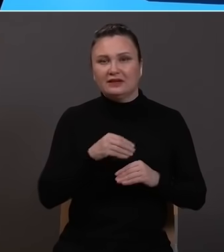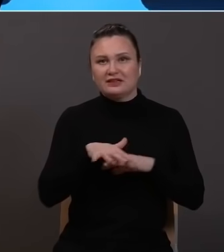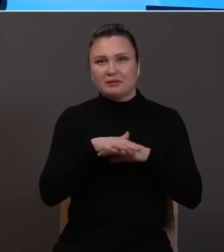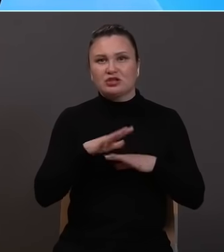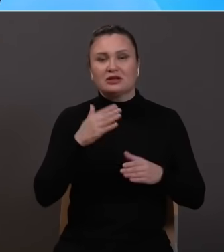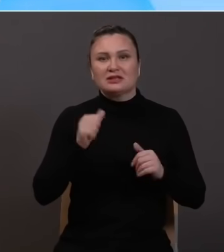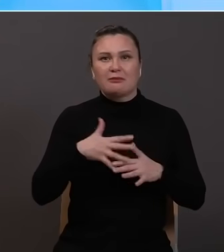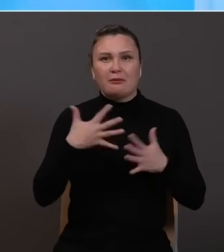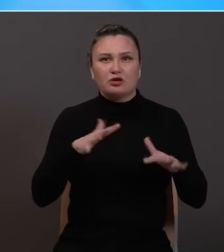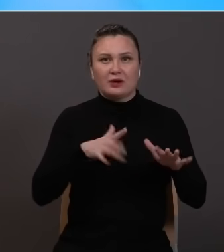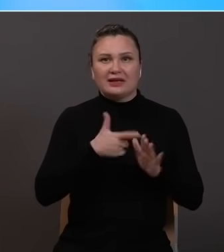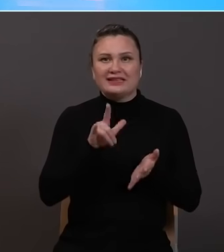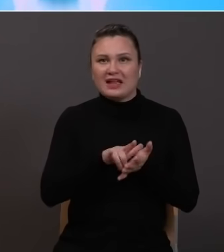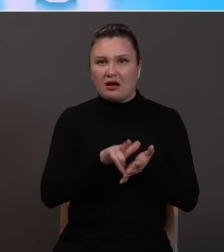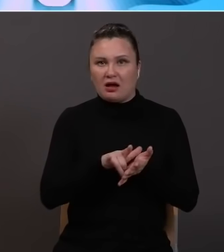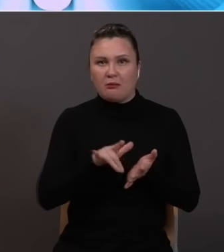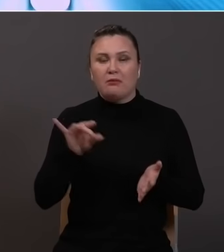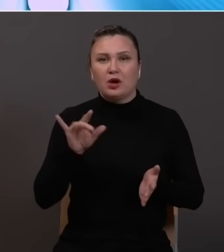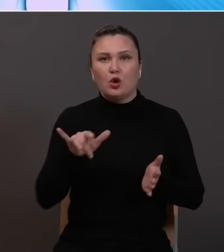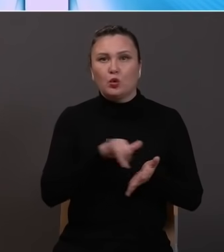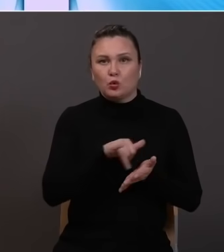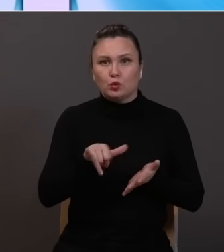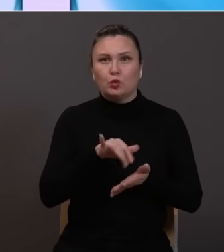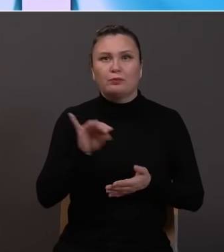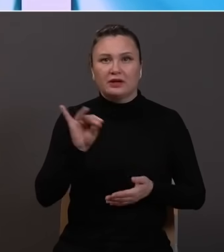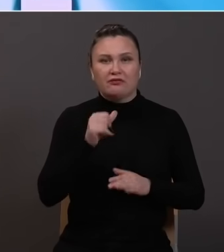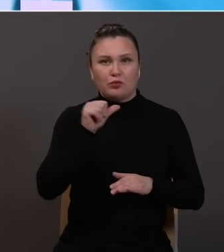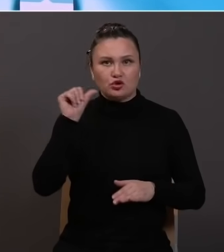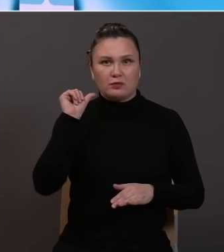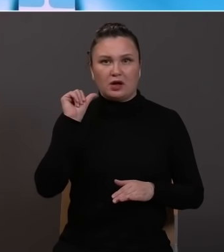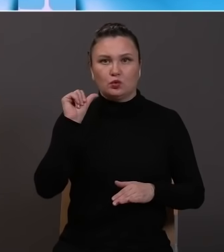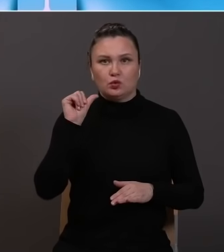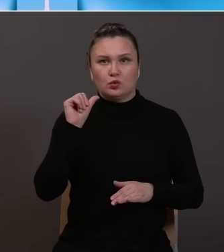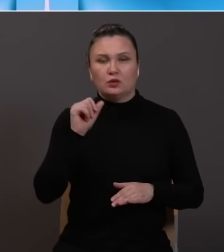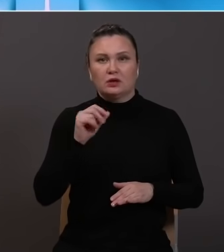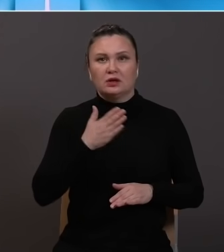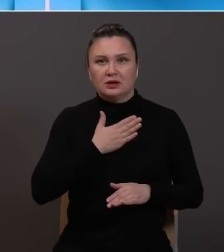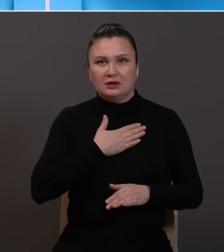Самая большая площадка – это Instagram, YouTube. И в прошлом году